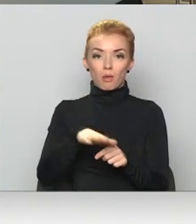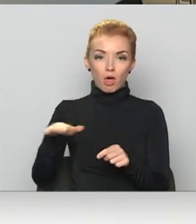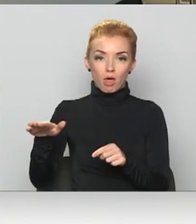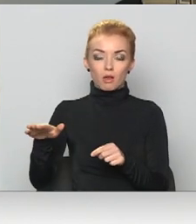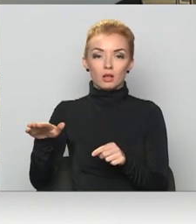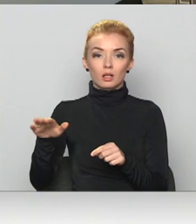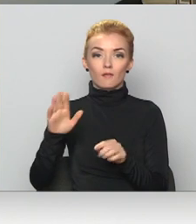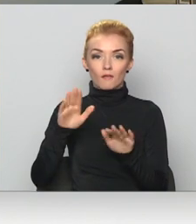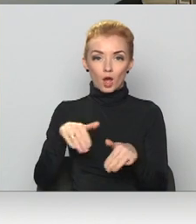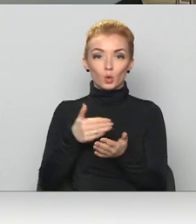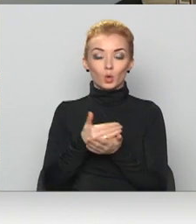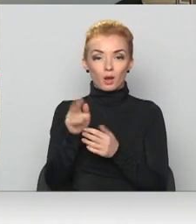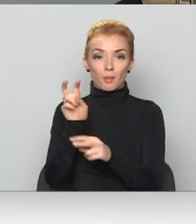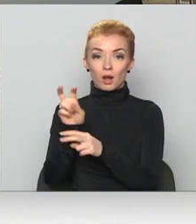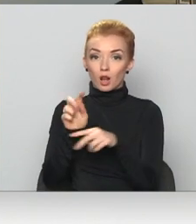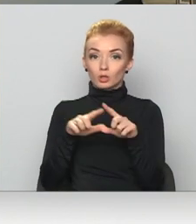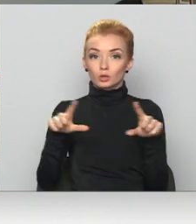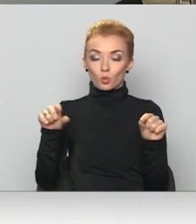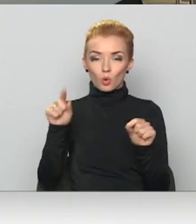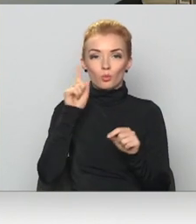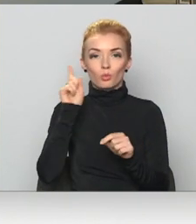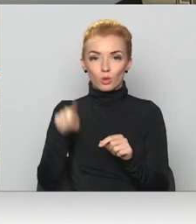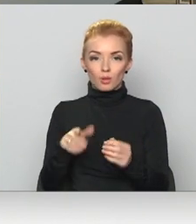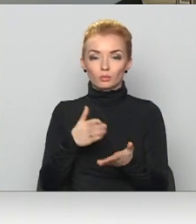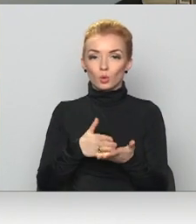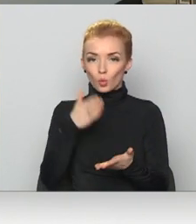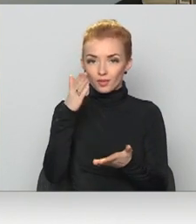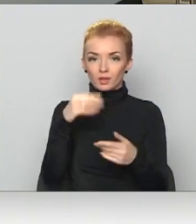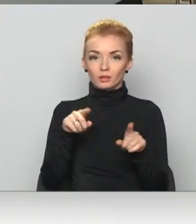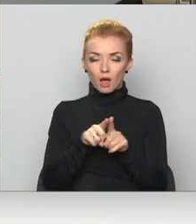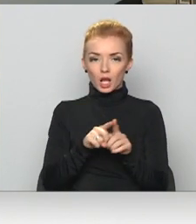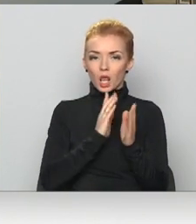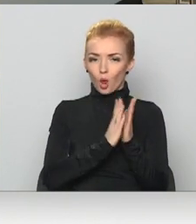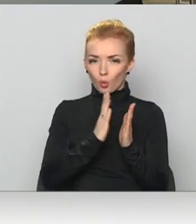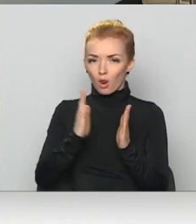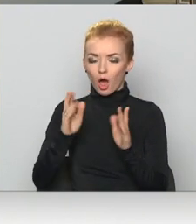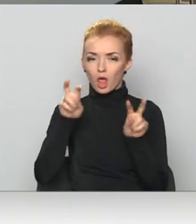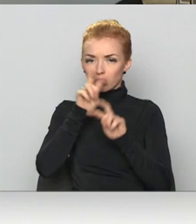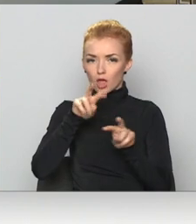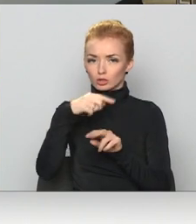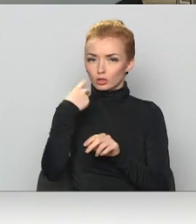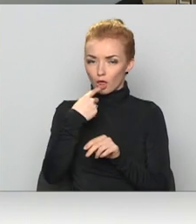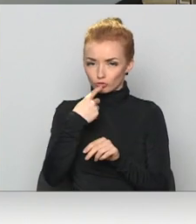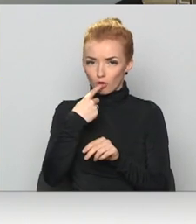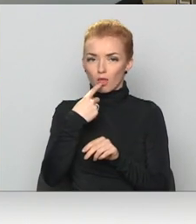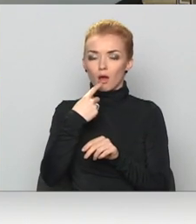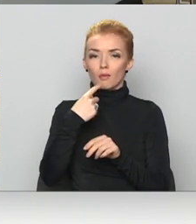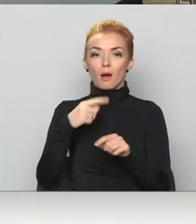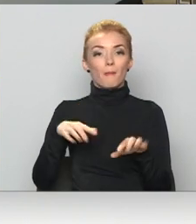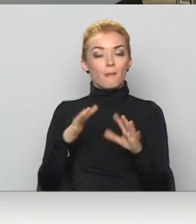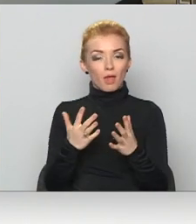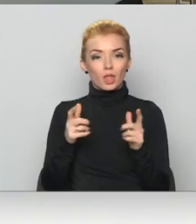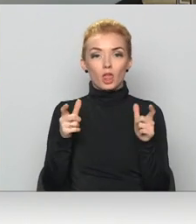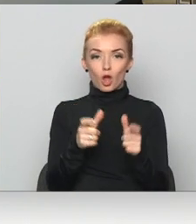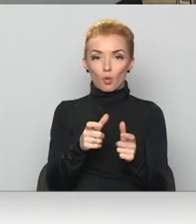varēs arī turpināt iet skolā. Protams, notiks regulāra testēšanās, vienlaikus tiks ierobežota